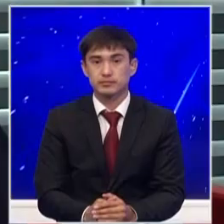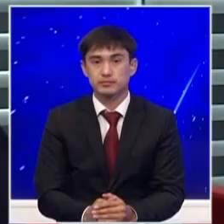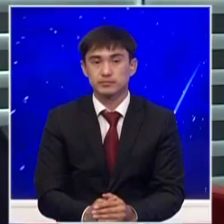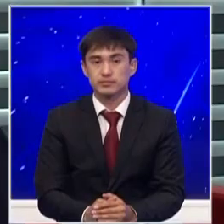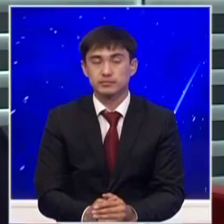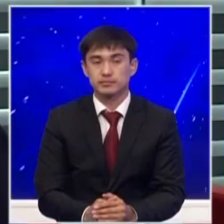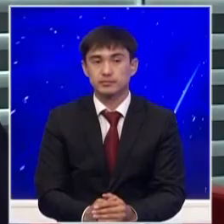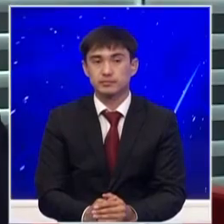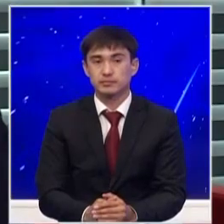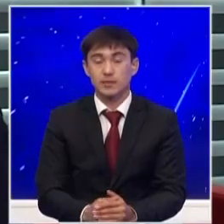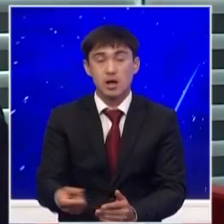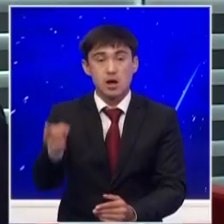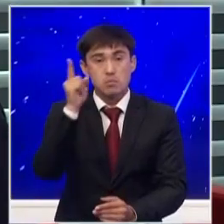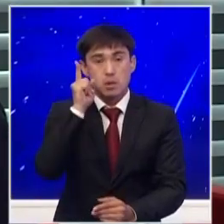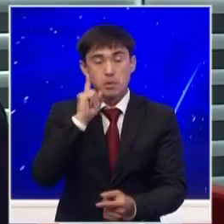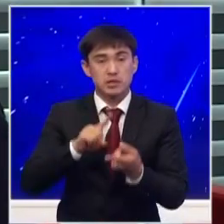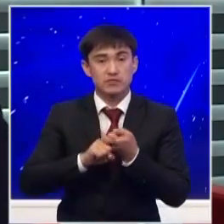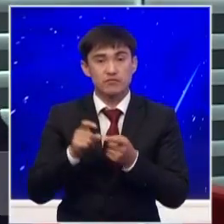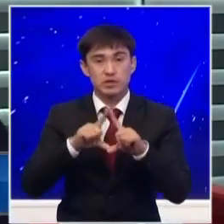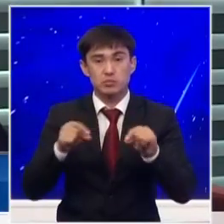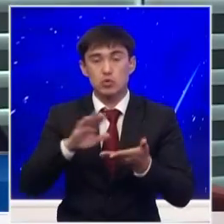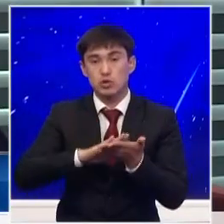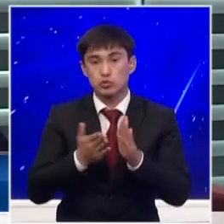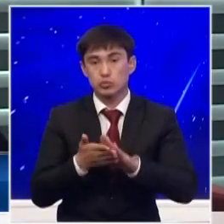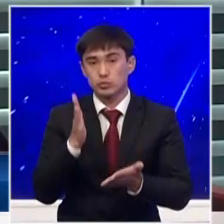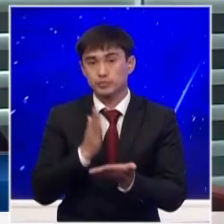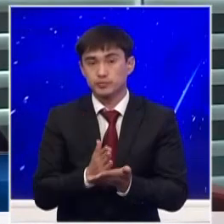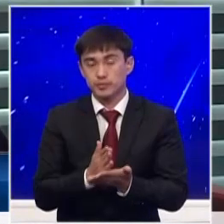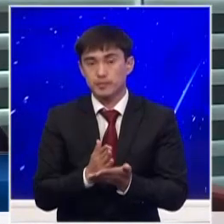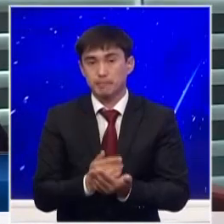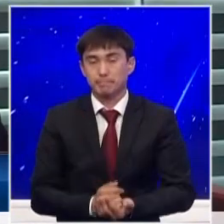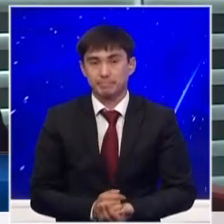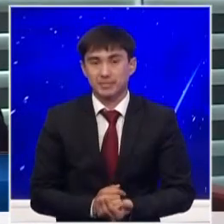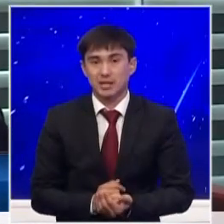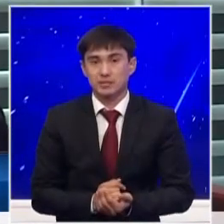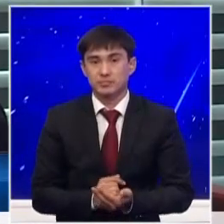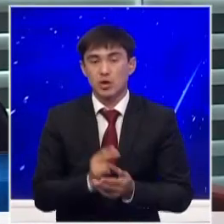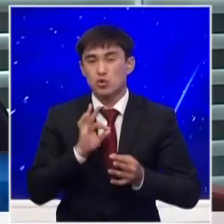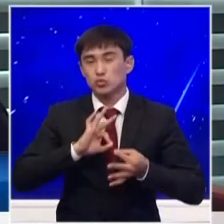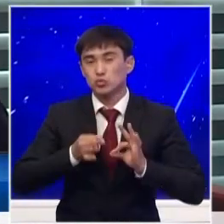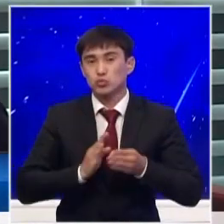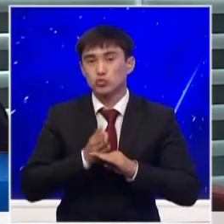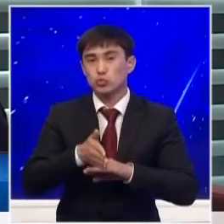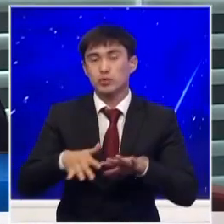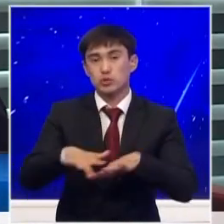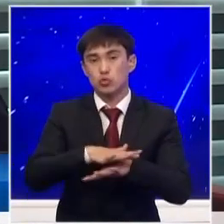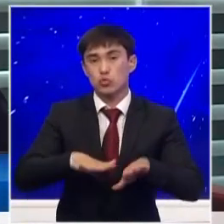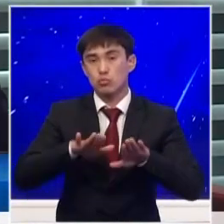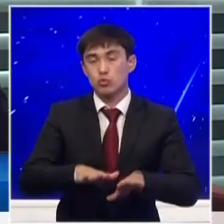С мобильными операторами связи у нас заключен меморандум. В труднодоступных населенных пунктах